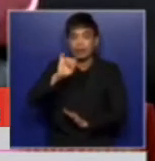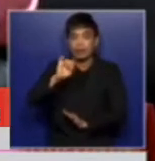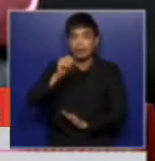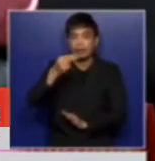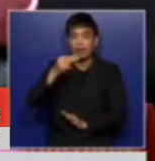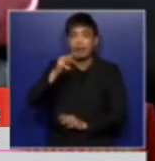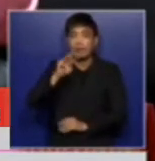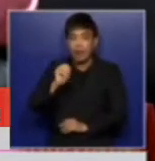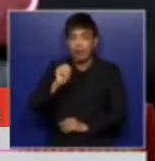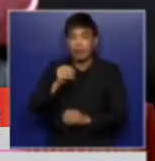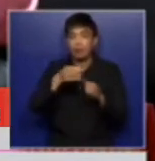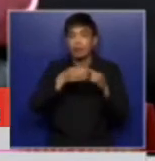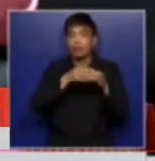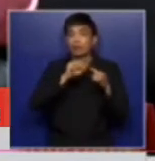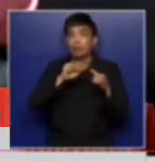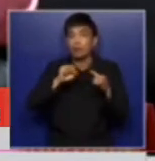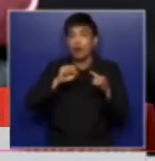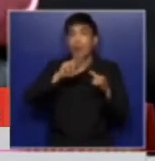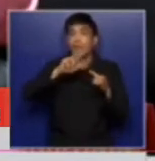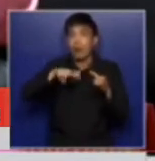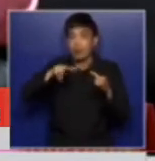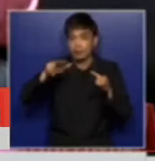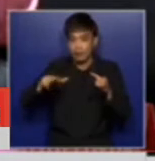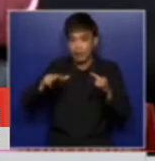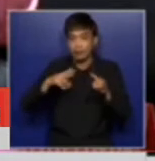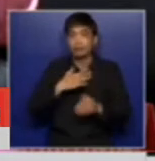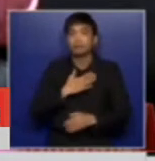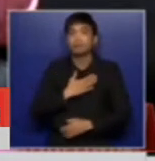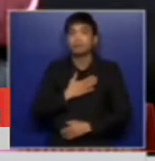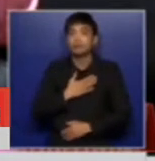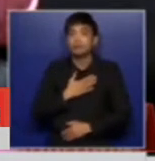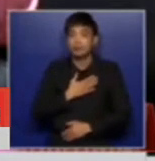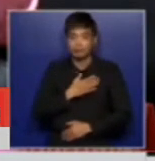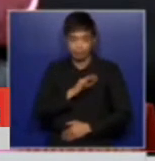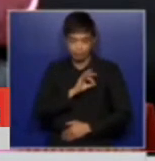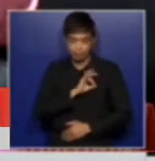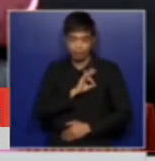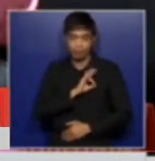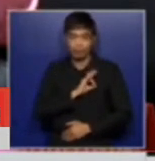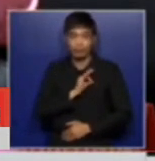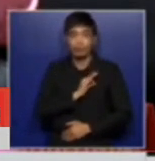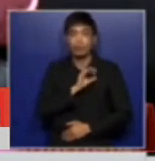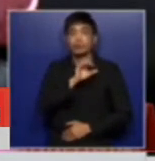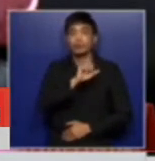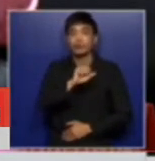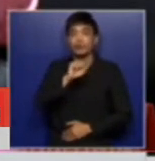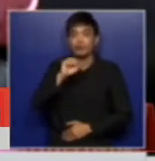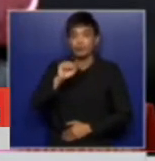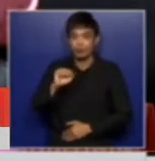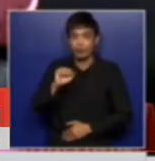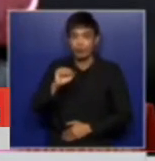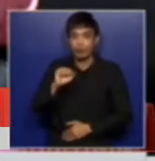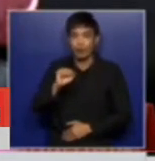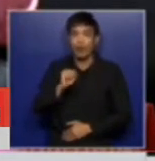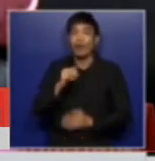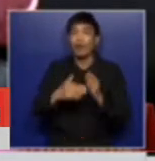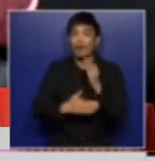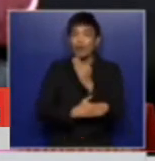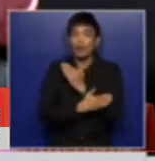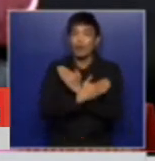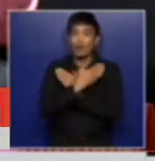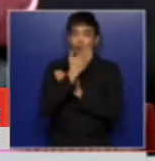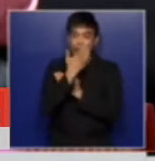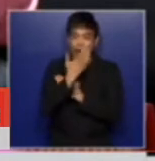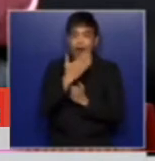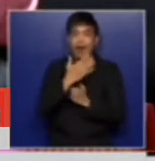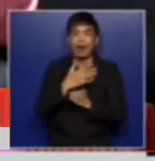ท่านประธานที่เคารพครับในฐานะที่กระผมเองก็เป็นสมาชิกสภาผู้แทนราษฎรเนี่ยนะครับที่ได้มีโอกาสพิจารณาร่